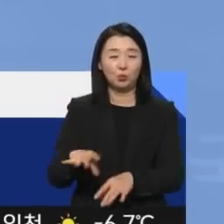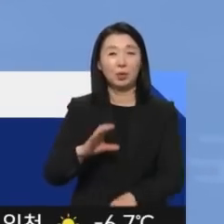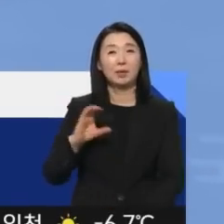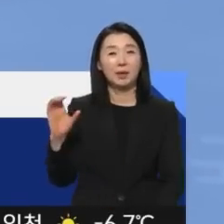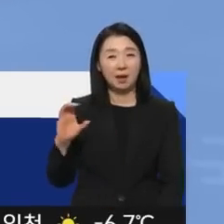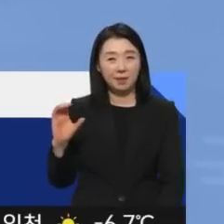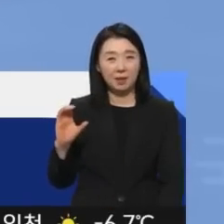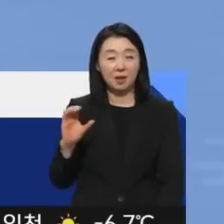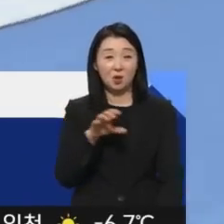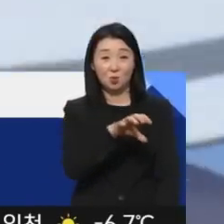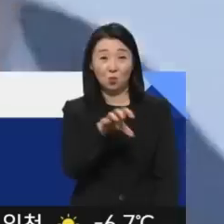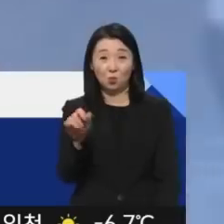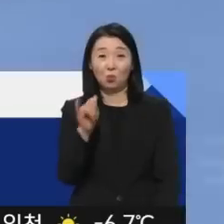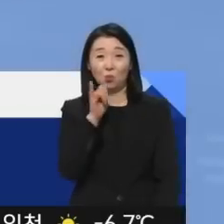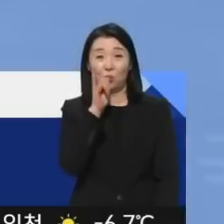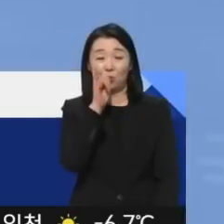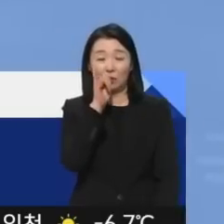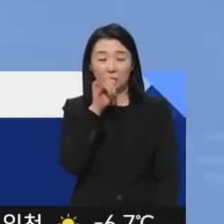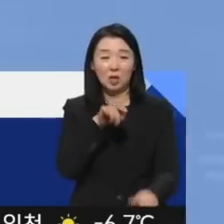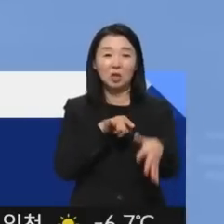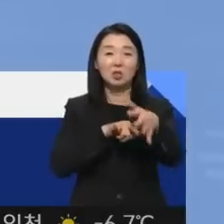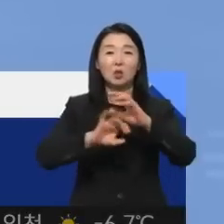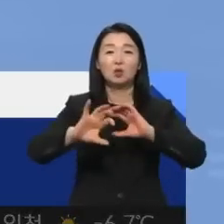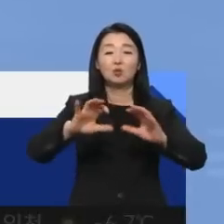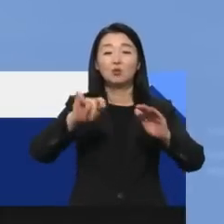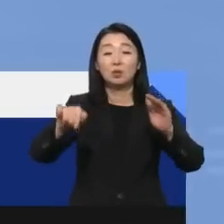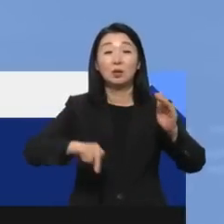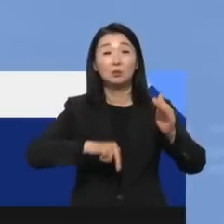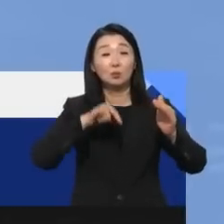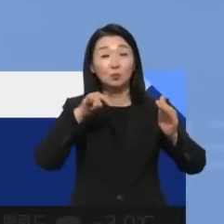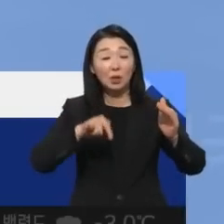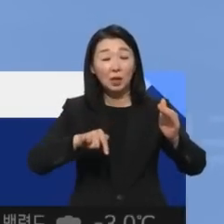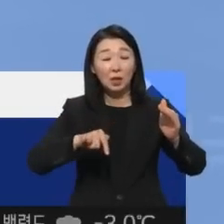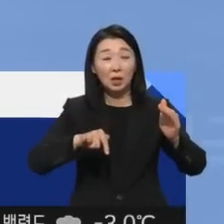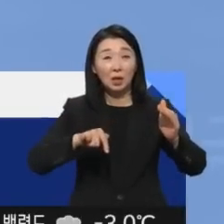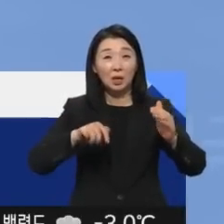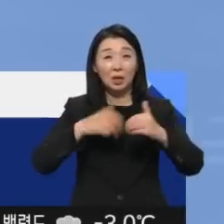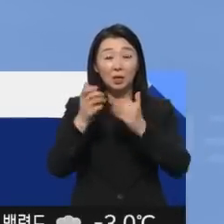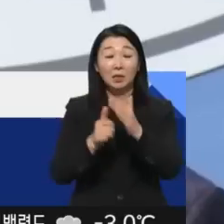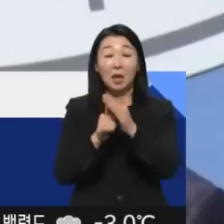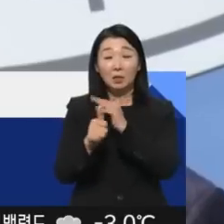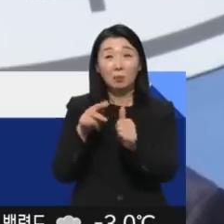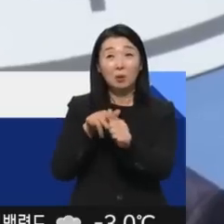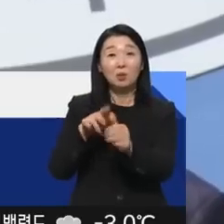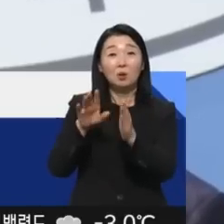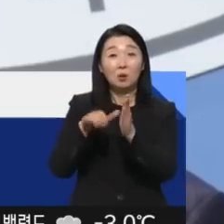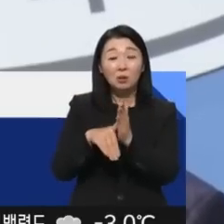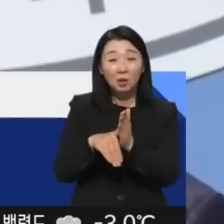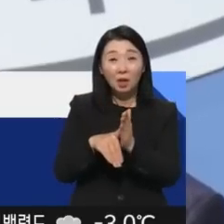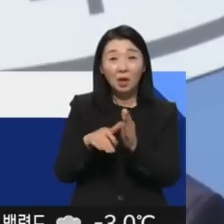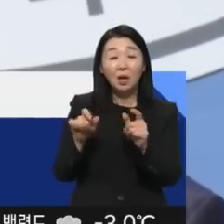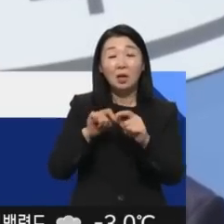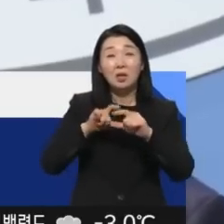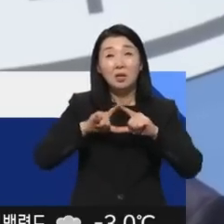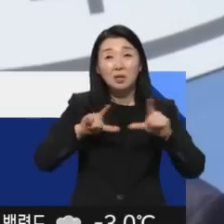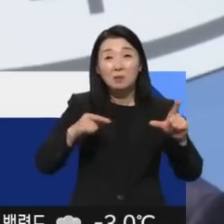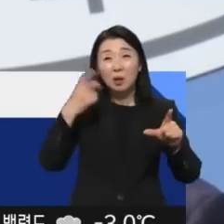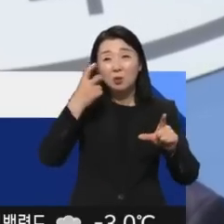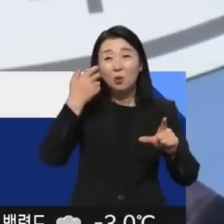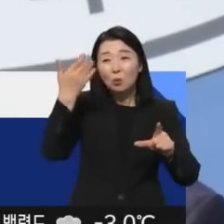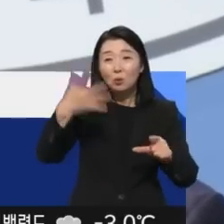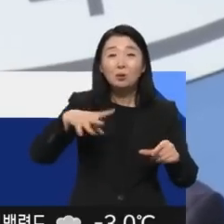캐나다 등의 선진국가 중에서 당대표 선거에 일반 여론조사를